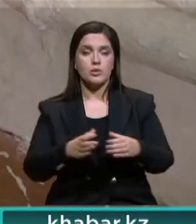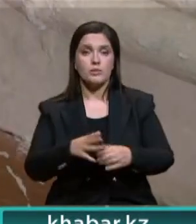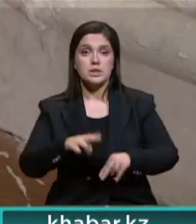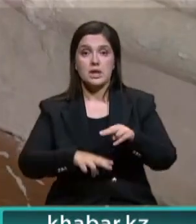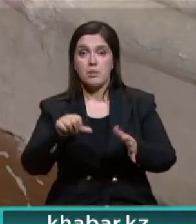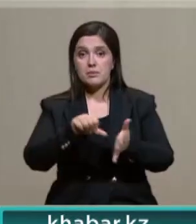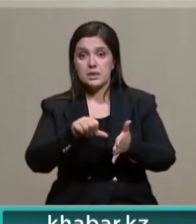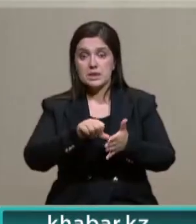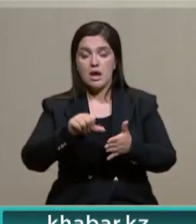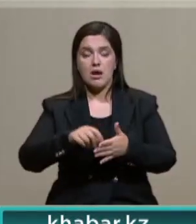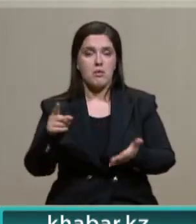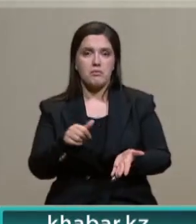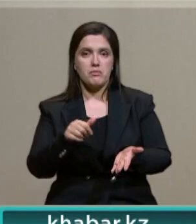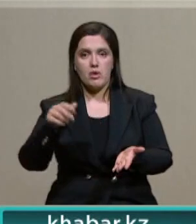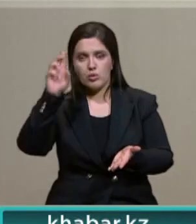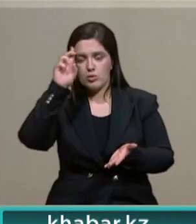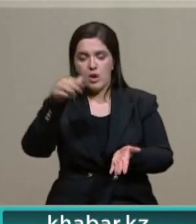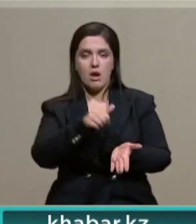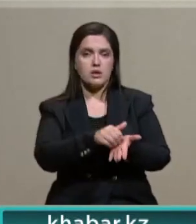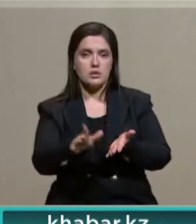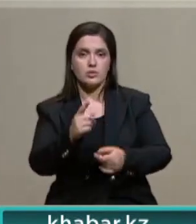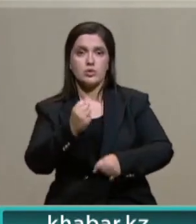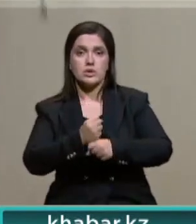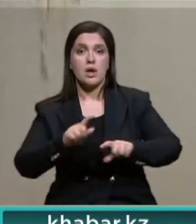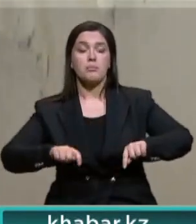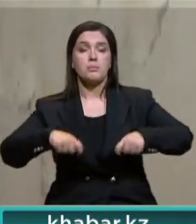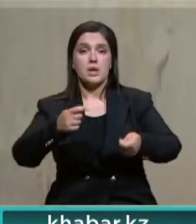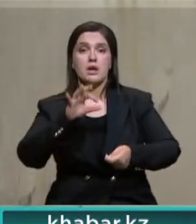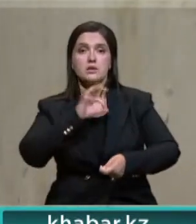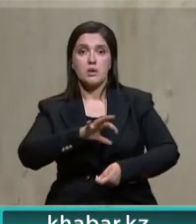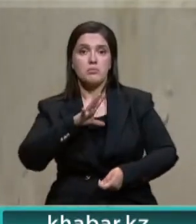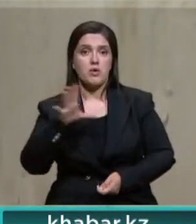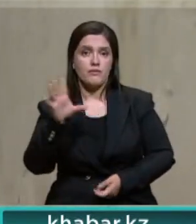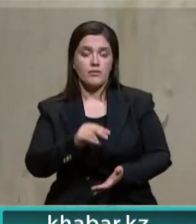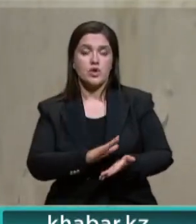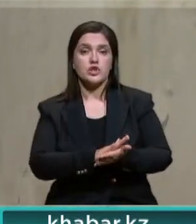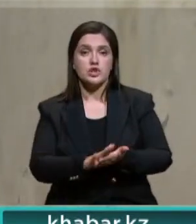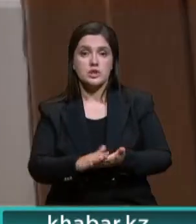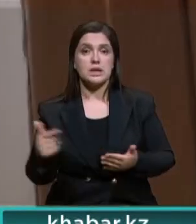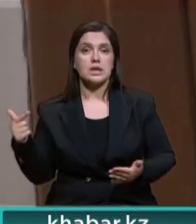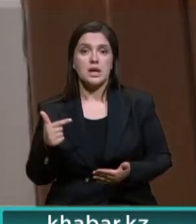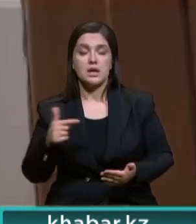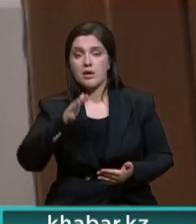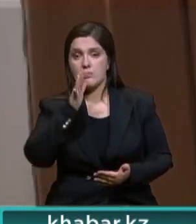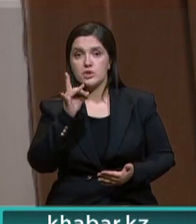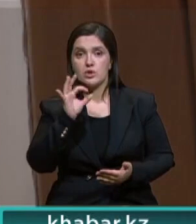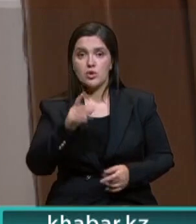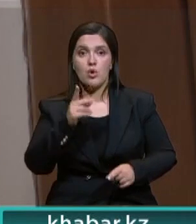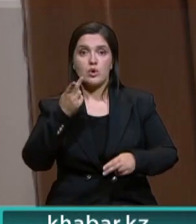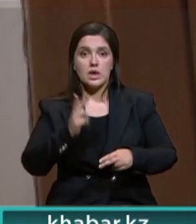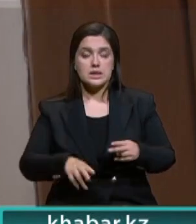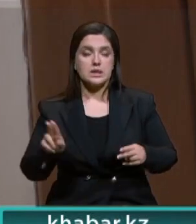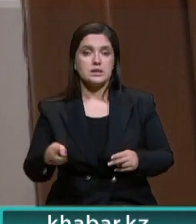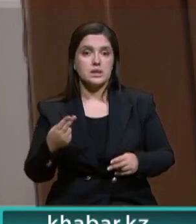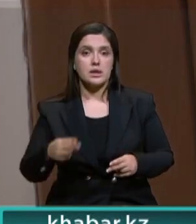акимата отказываются что-либо делать. По их словам, при сдаче в эксплуатацию дом был без изъянов. Между тем, гарантийный срок истекает уже в декабре этого